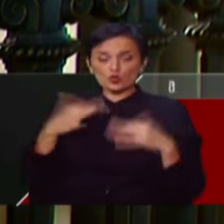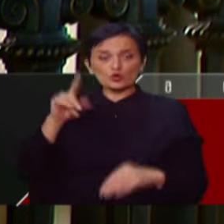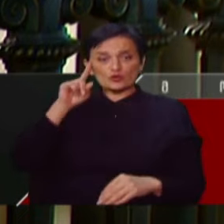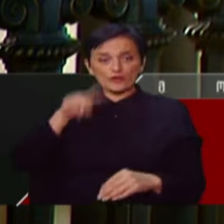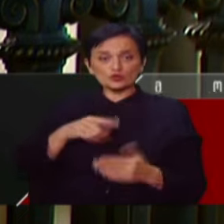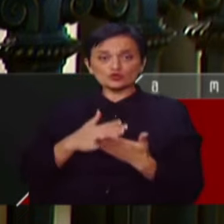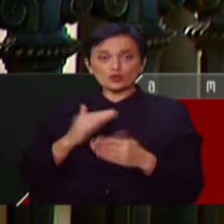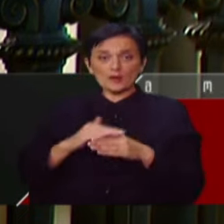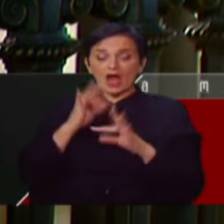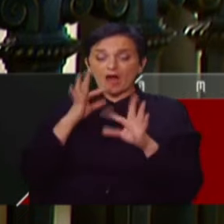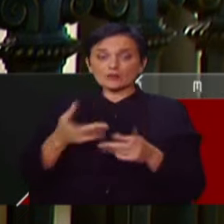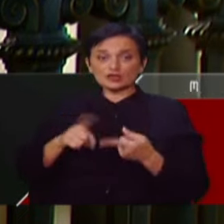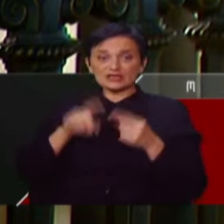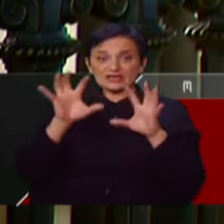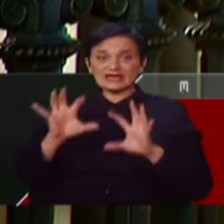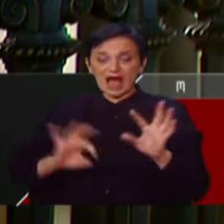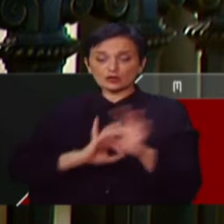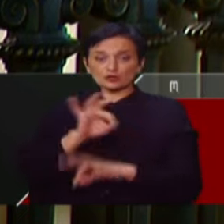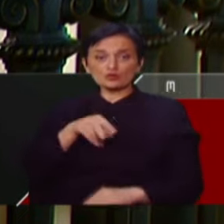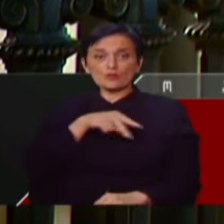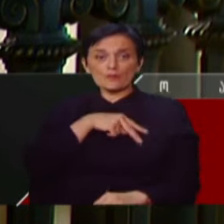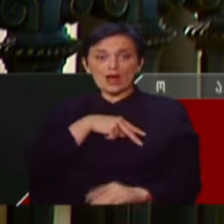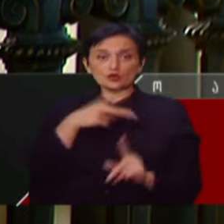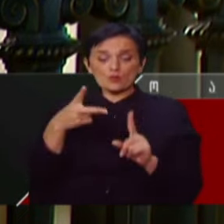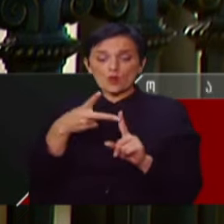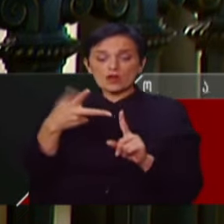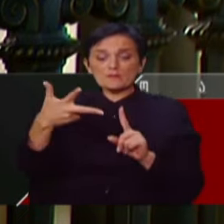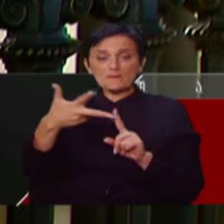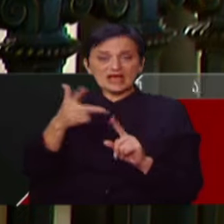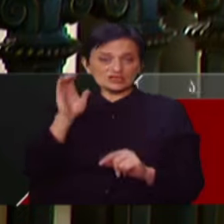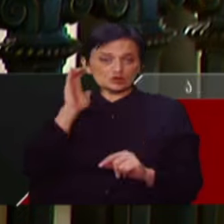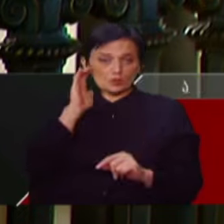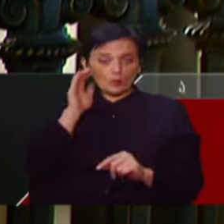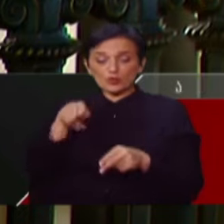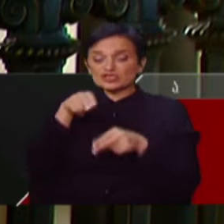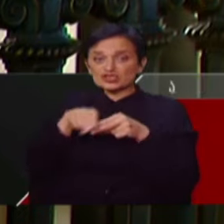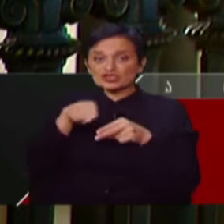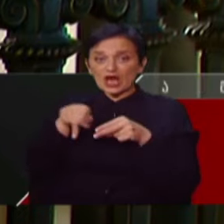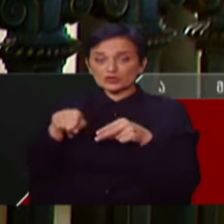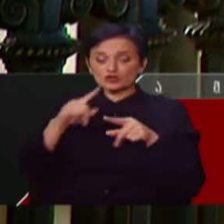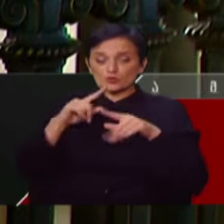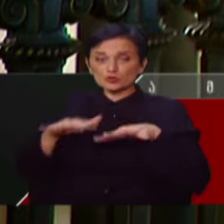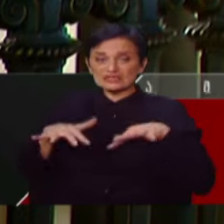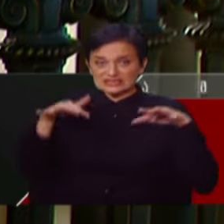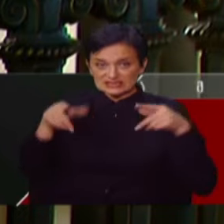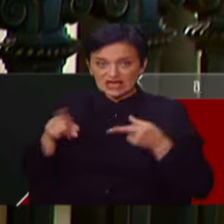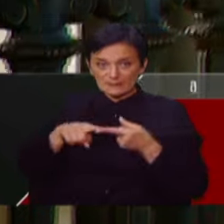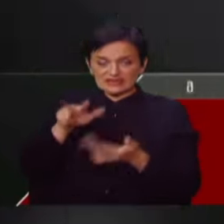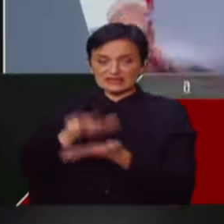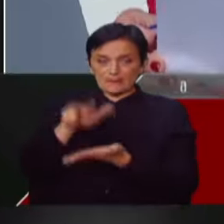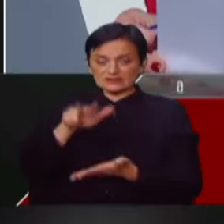ცნობილია, რომ ამნისტიის შესახებ კანონპროექტს პარლამენტი მეორე და მესამე მოსმენით საშემოდგომო სესიის ფარგლებში